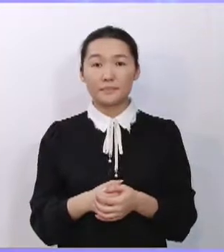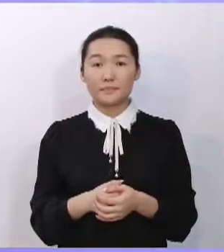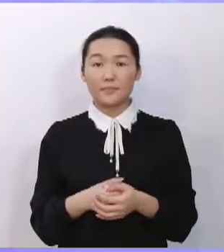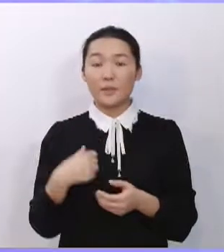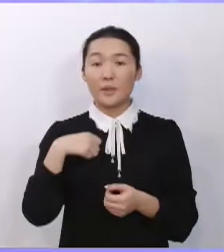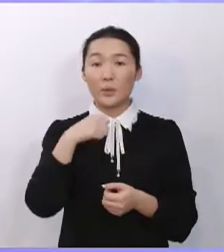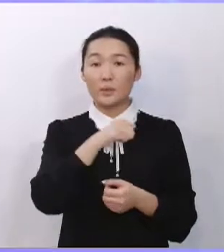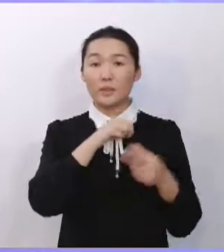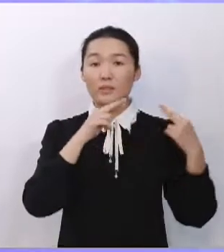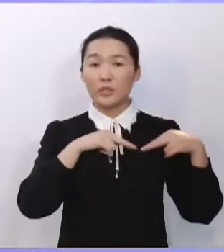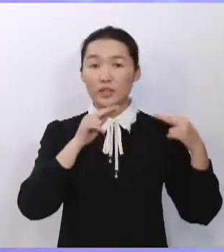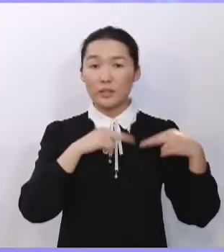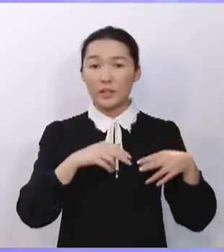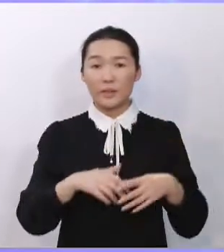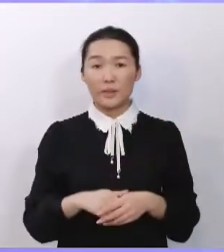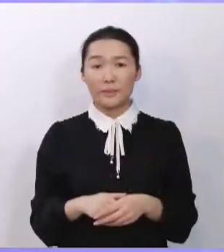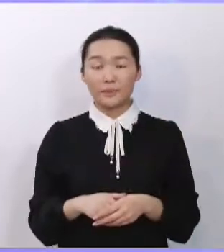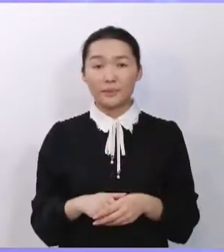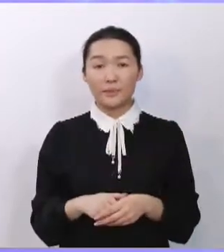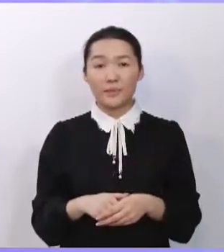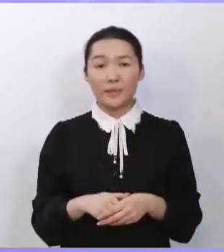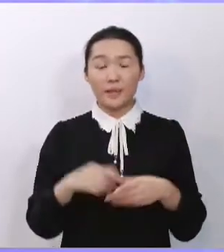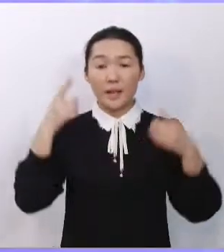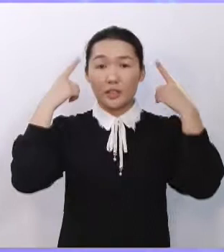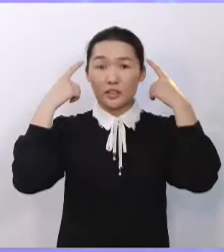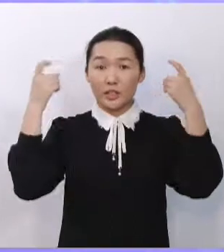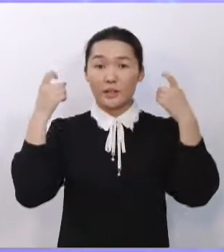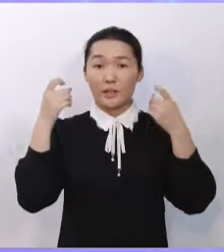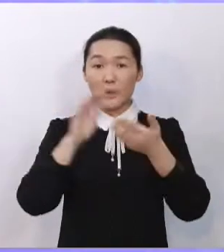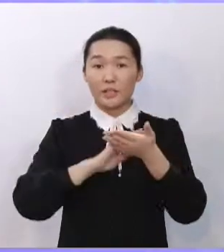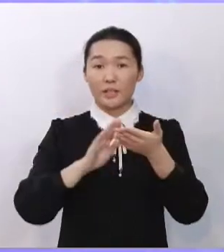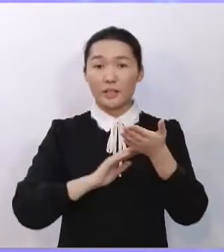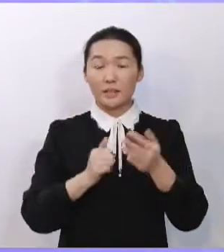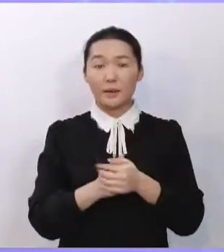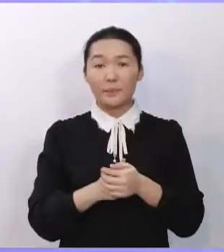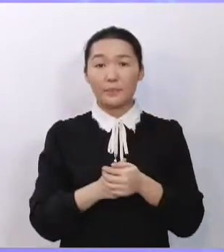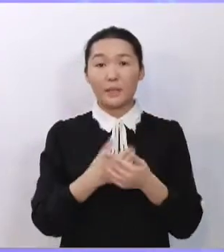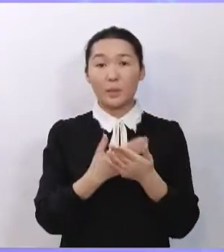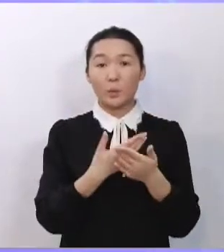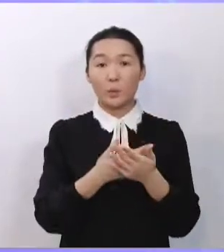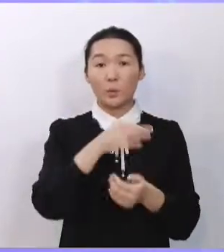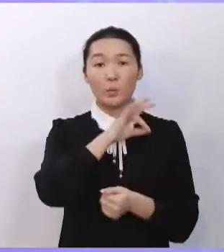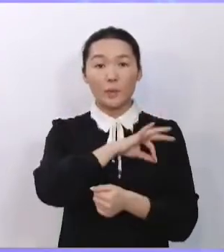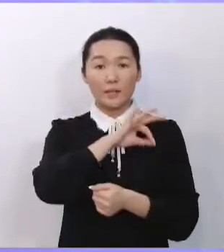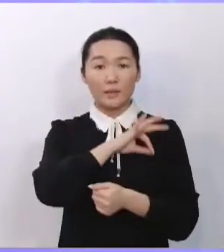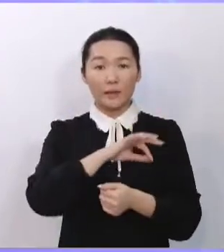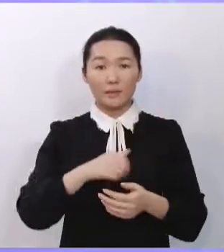Өз алдынча иштегиле. Жарнама жазгыла. Үлгүнү пайдалангыла.